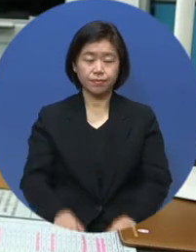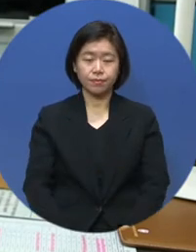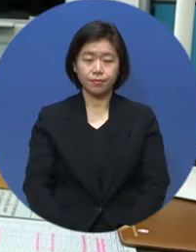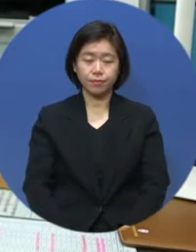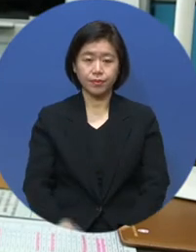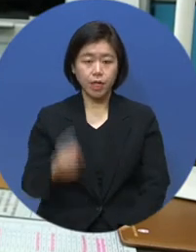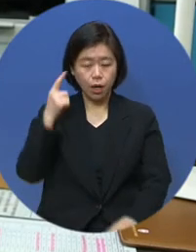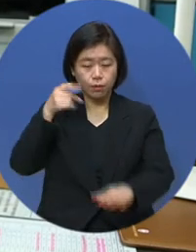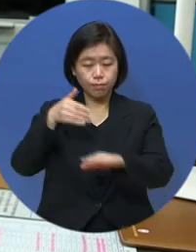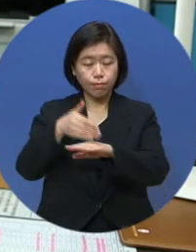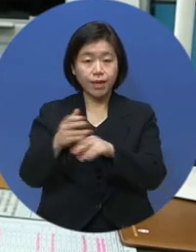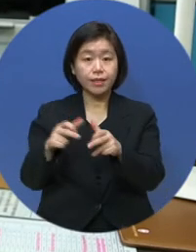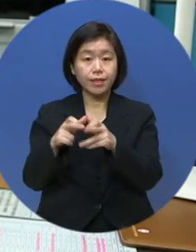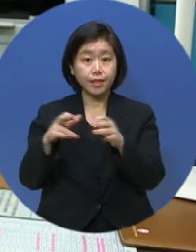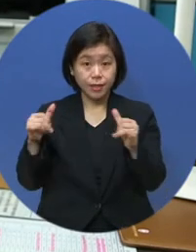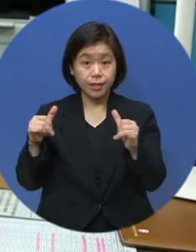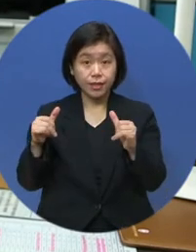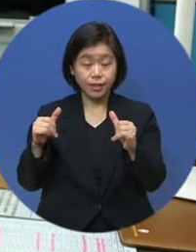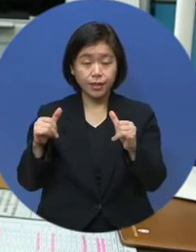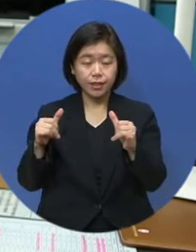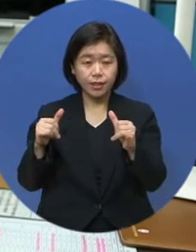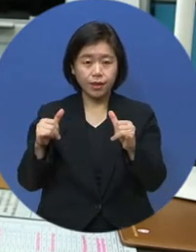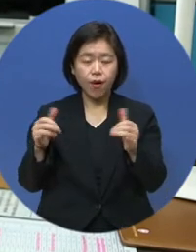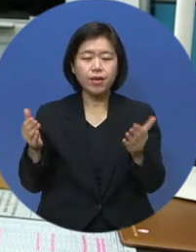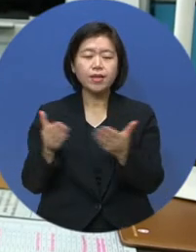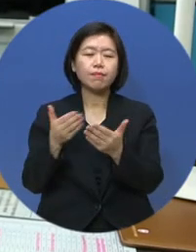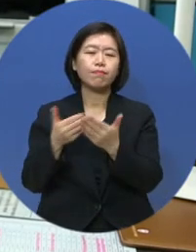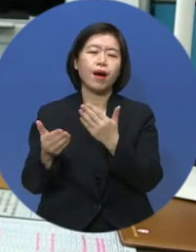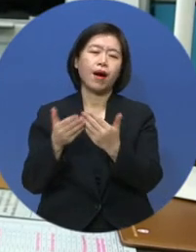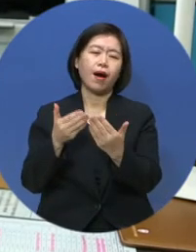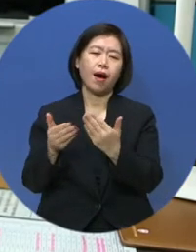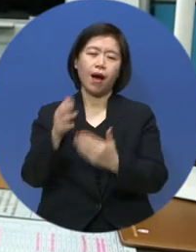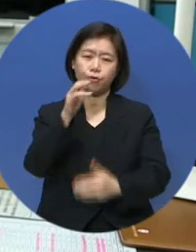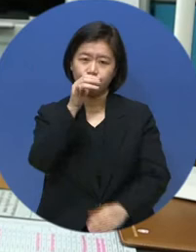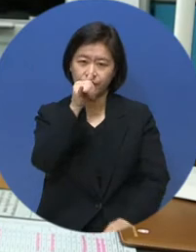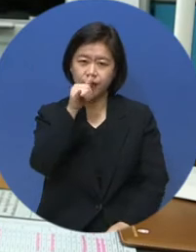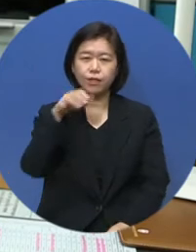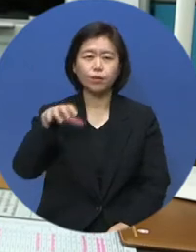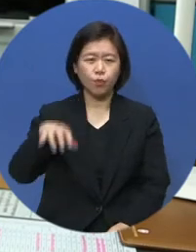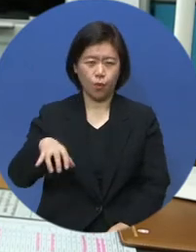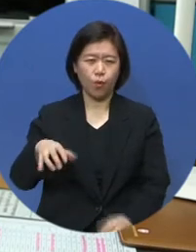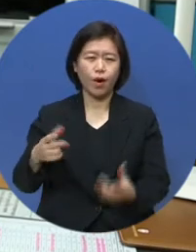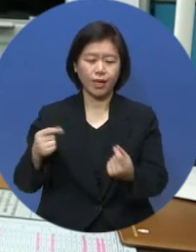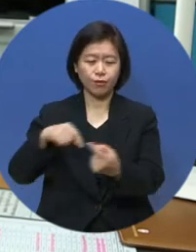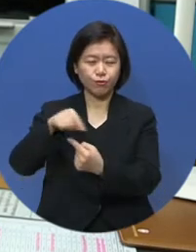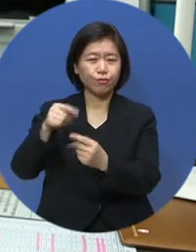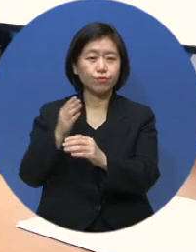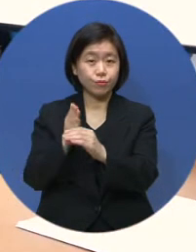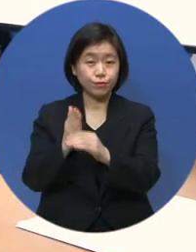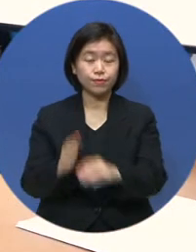장애인분들이 취업하는 그 아카데미 형식의 운영의 목표를 두고 있습니다.